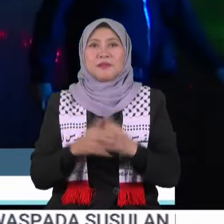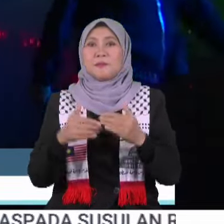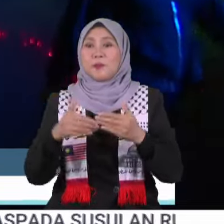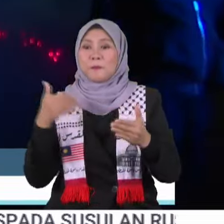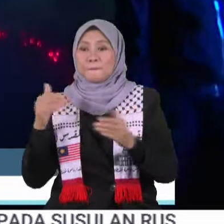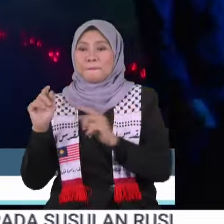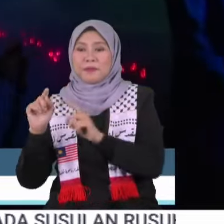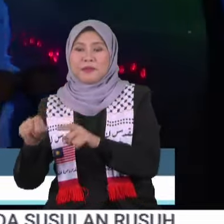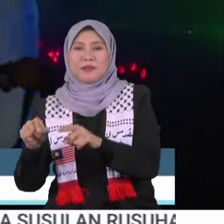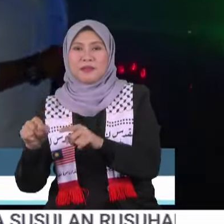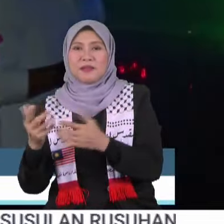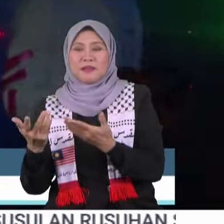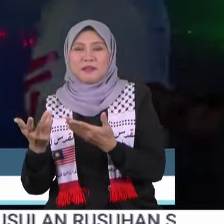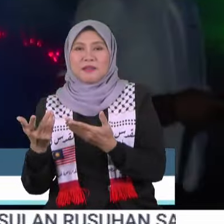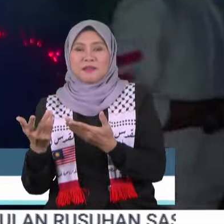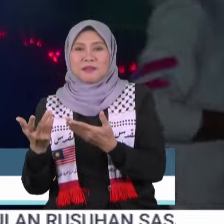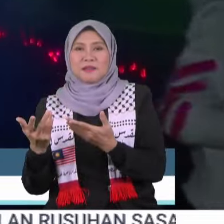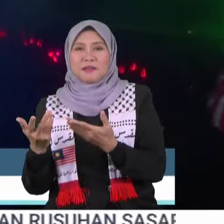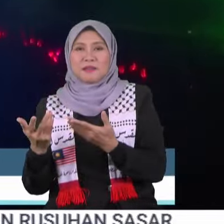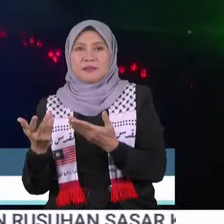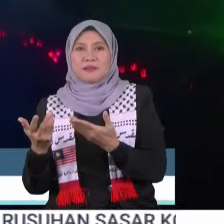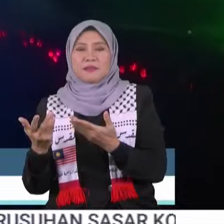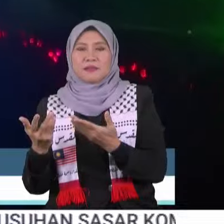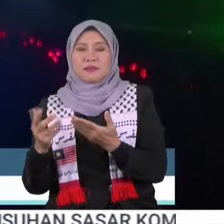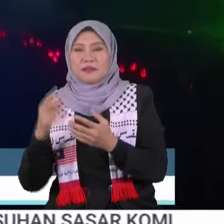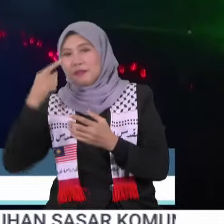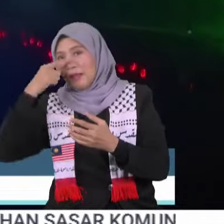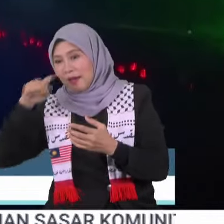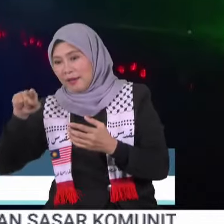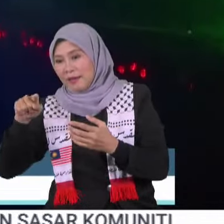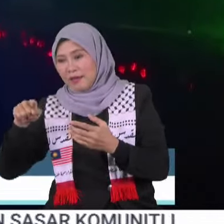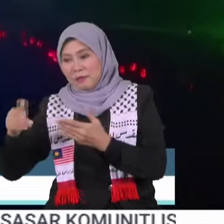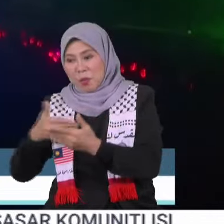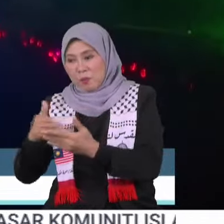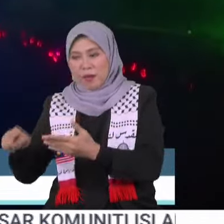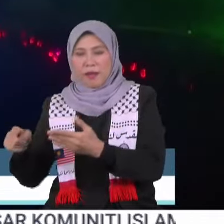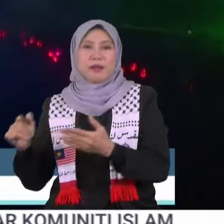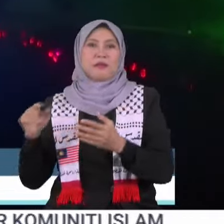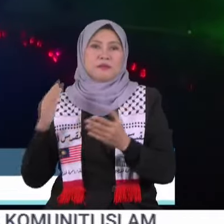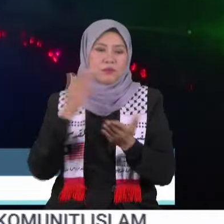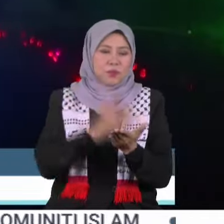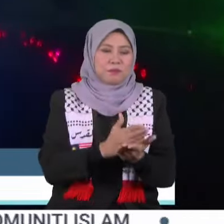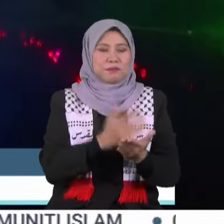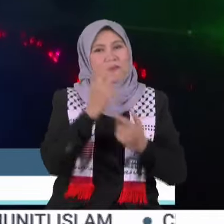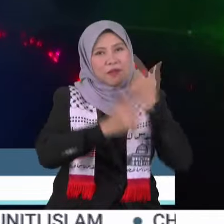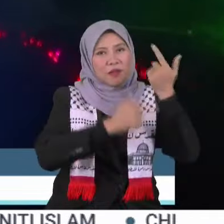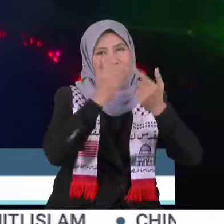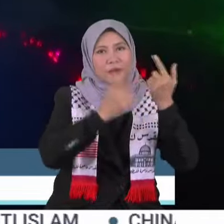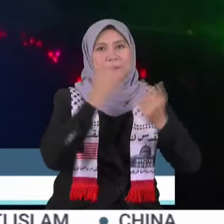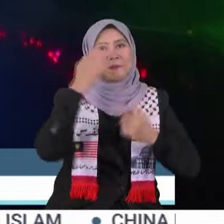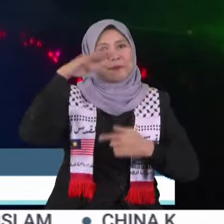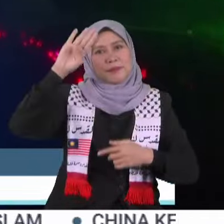ke negara seberang, Thailand, bersinggah ke Perlis. Bukan